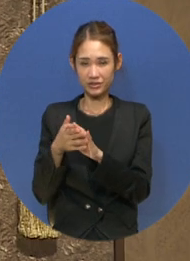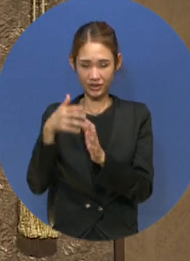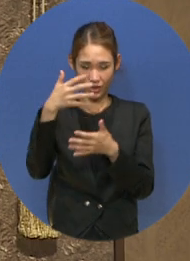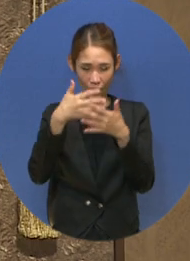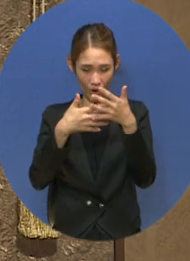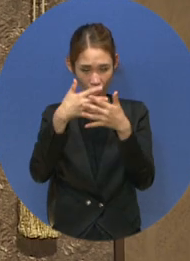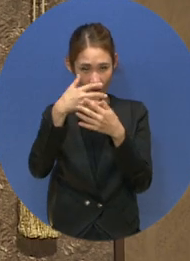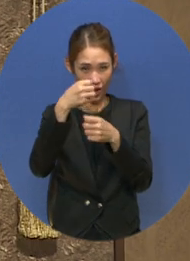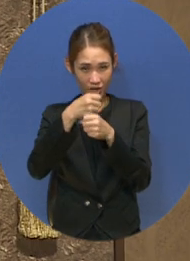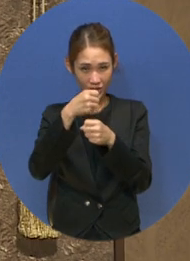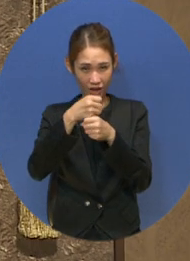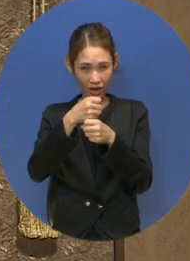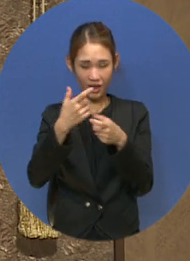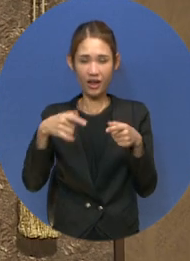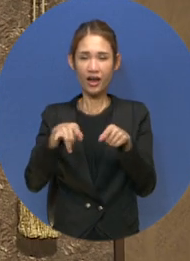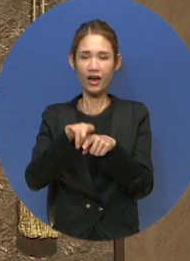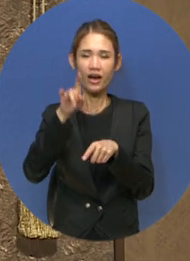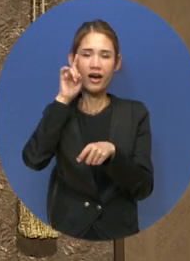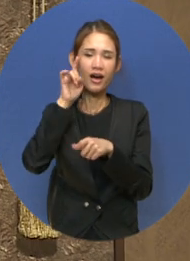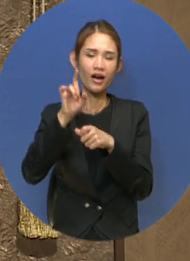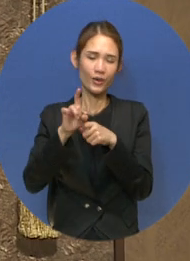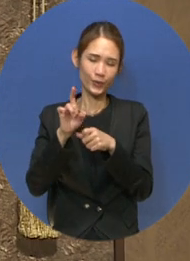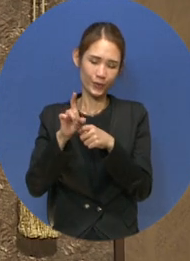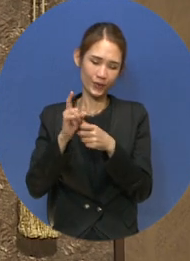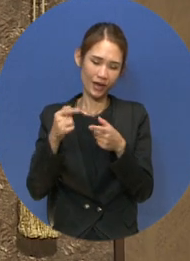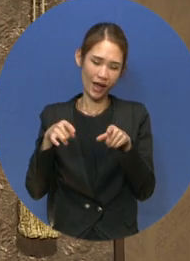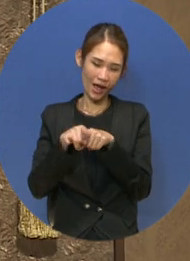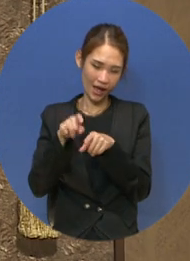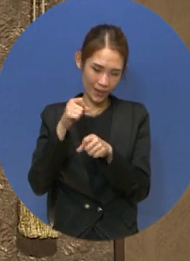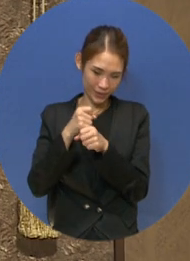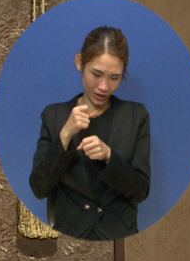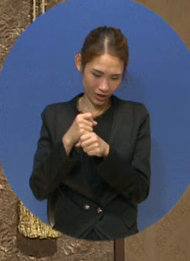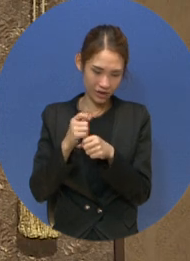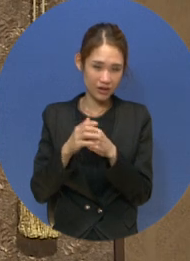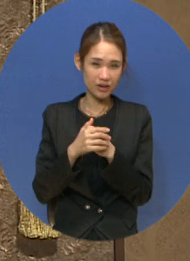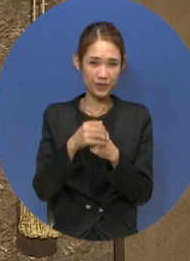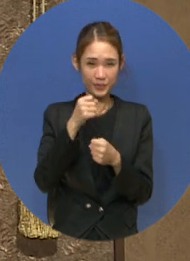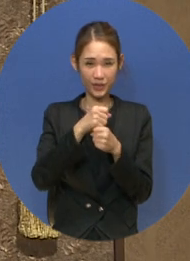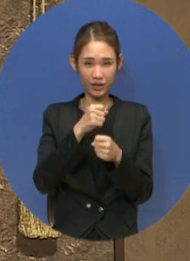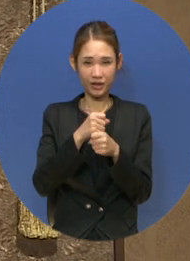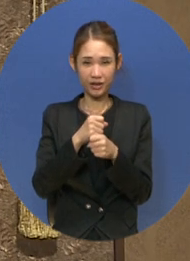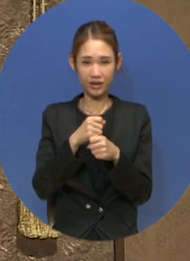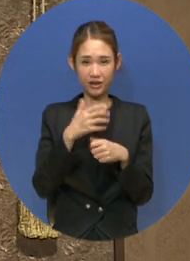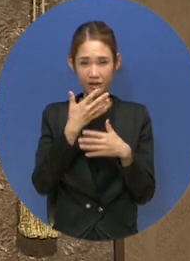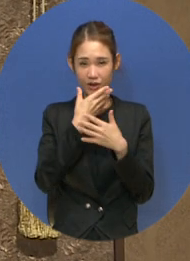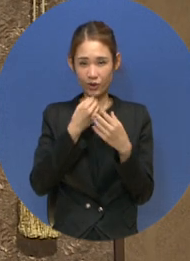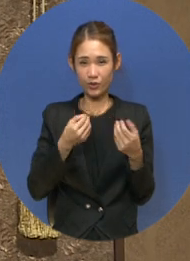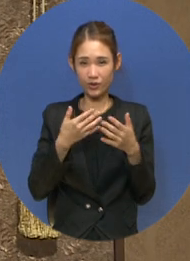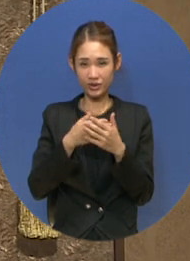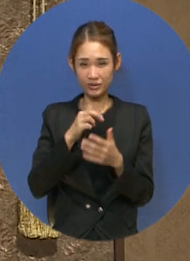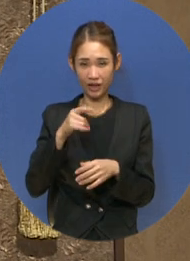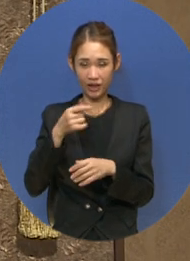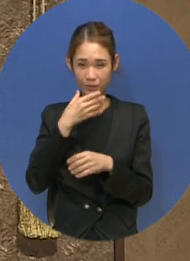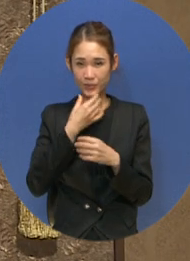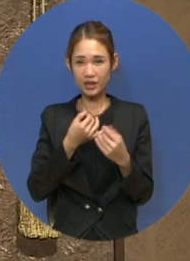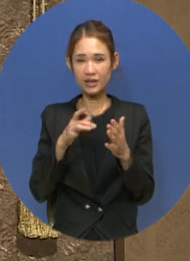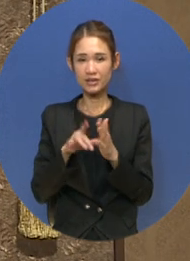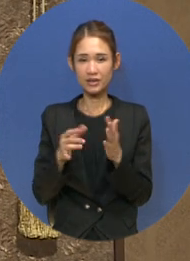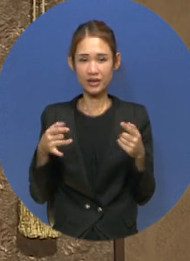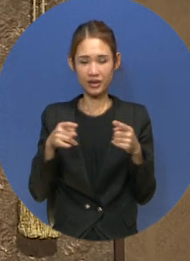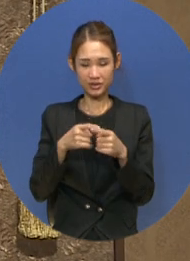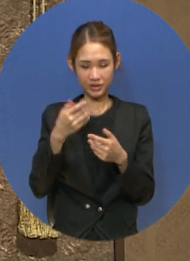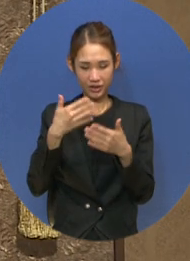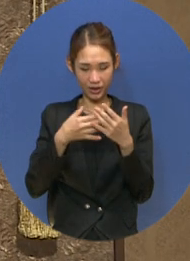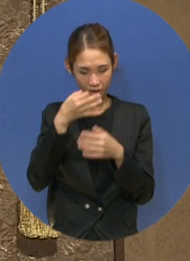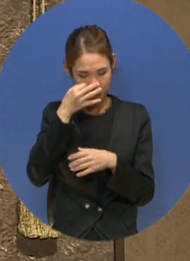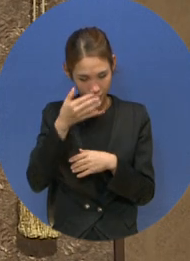제작 같은 것도 함께 고민하고 함께 만들고 그 만들어진 영화제를 또 나나 페스티벌 이런 때 같이 상영해서